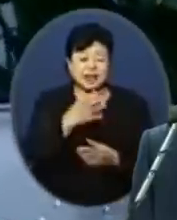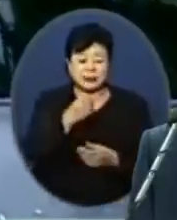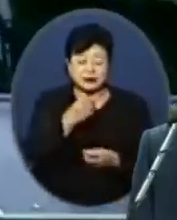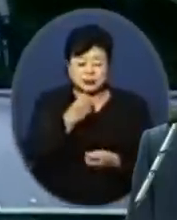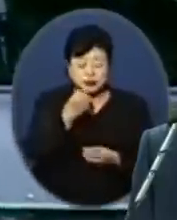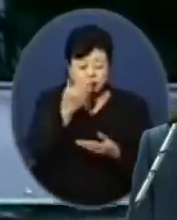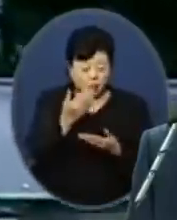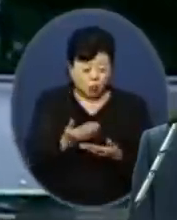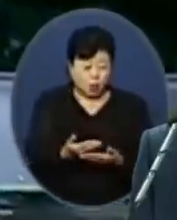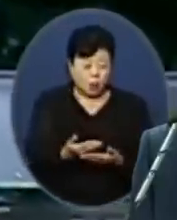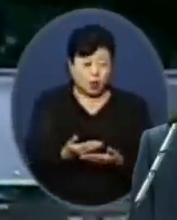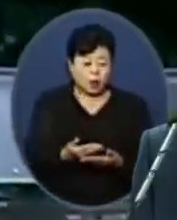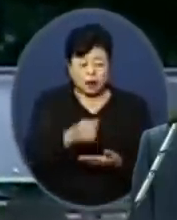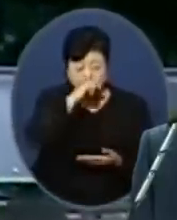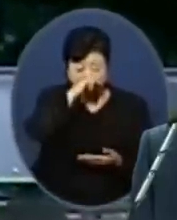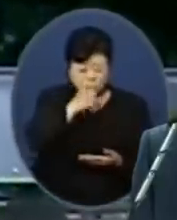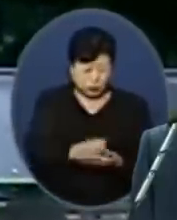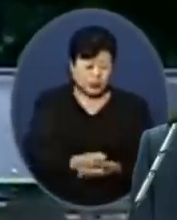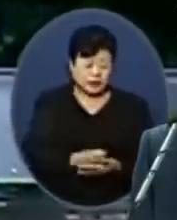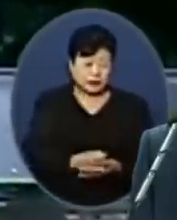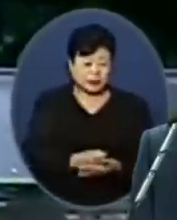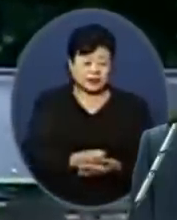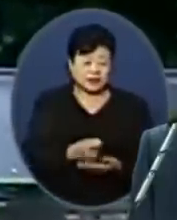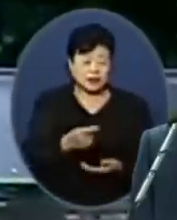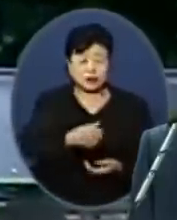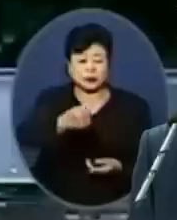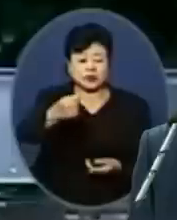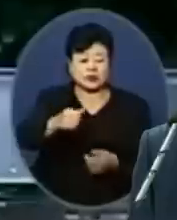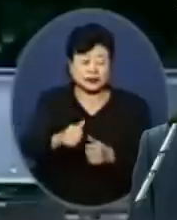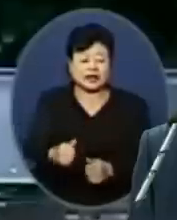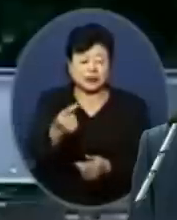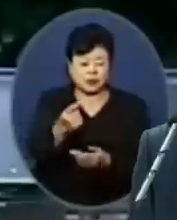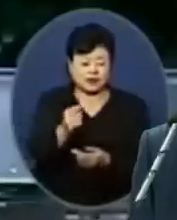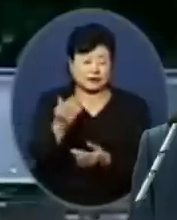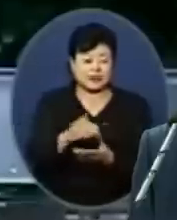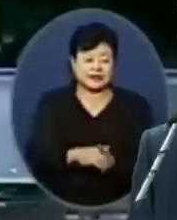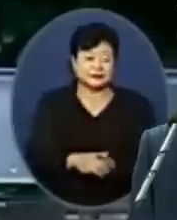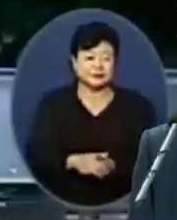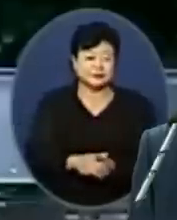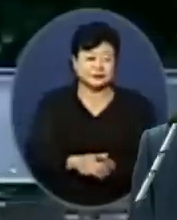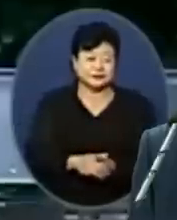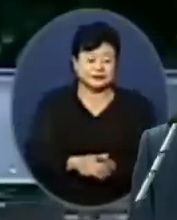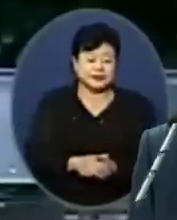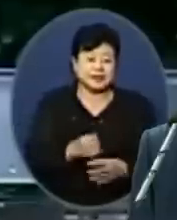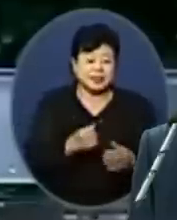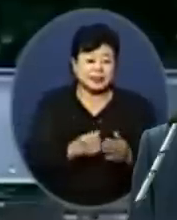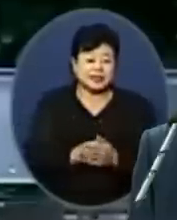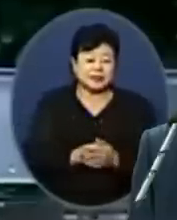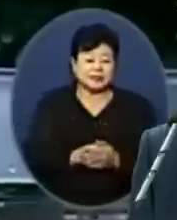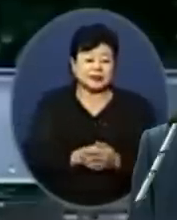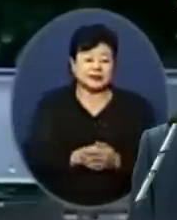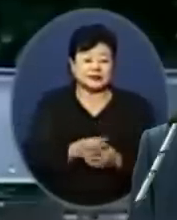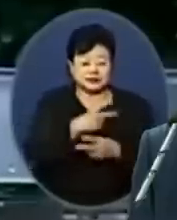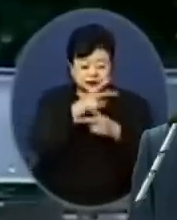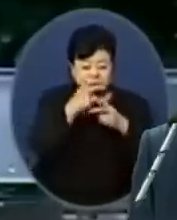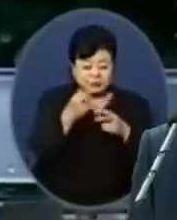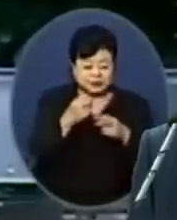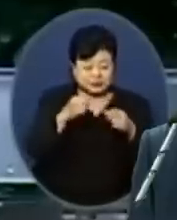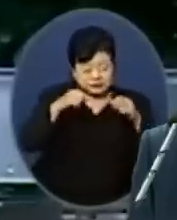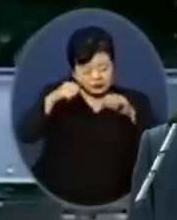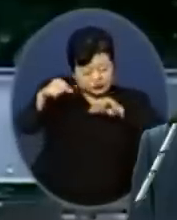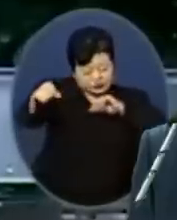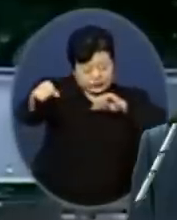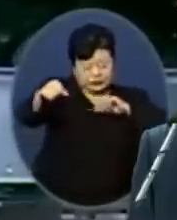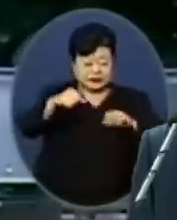아브라함의 복과 형통이 여러분에게 따라오는 것입니다. 그러므로 잠자리에 들어가서 기지개